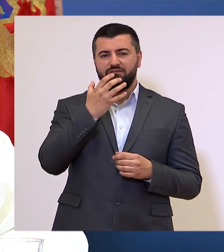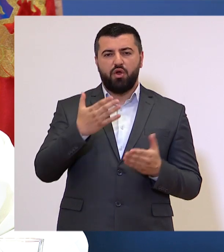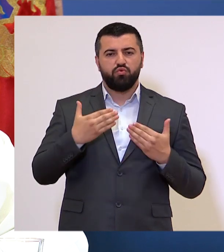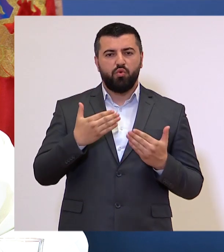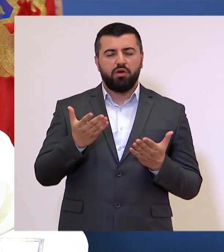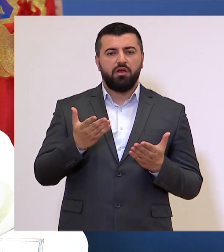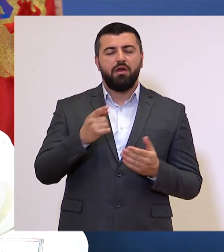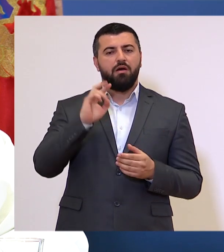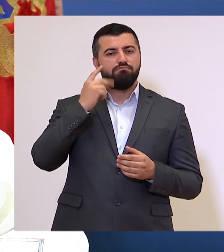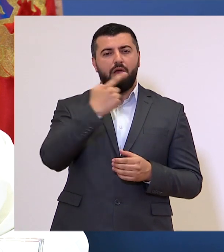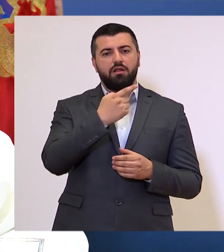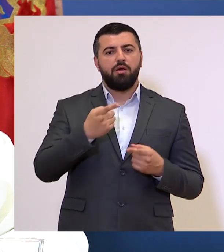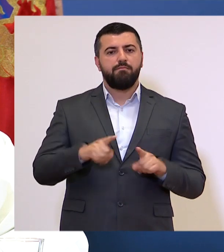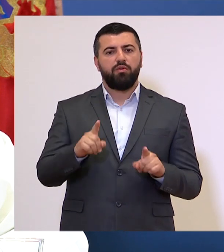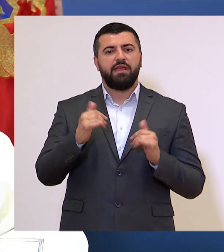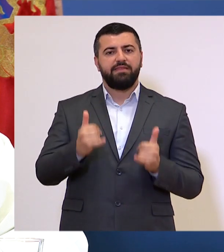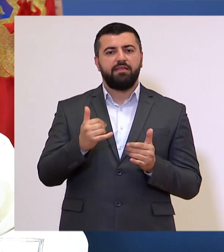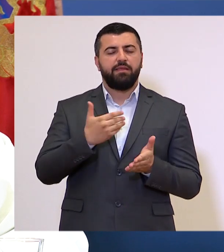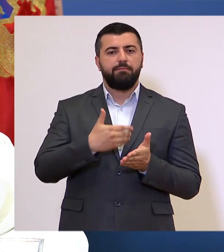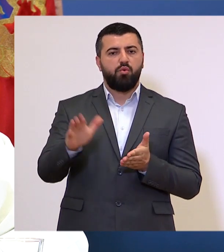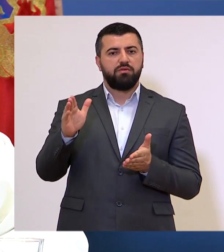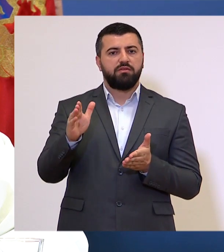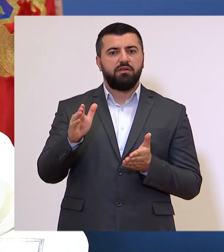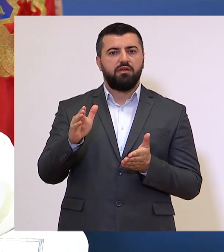U Barskoj bolnici smo danas otpustili